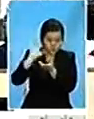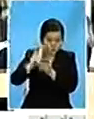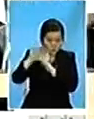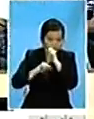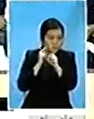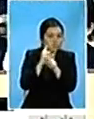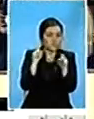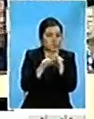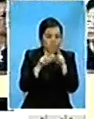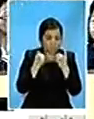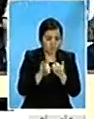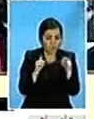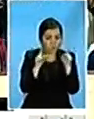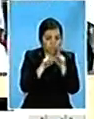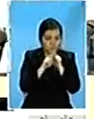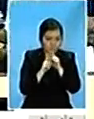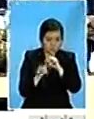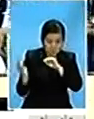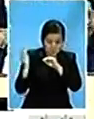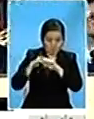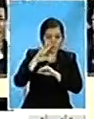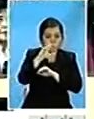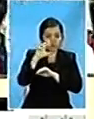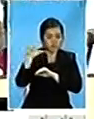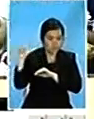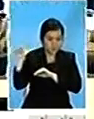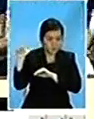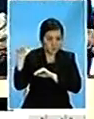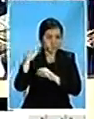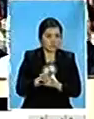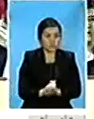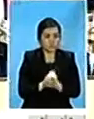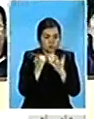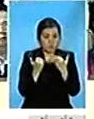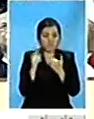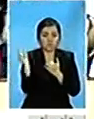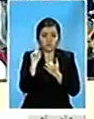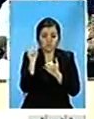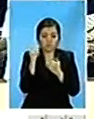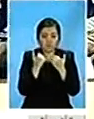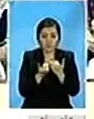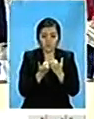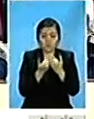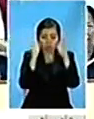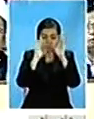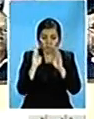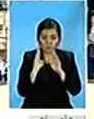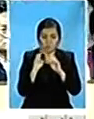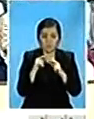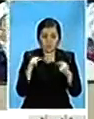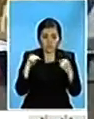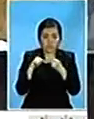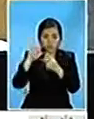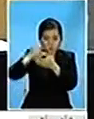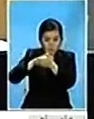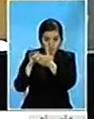ได้รับงบประมาณอีก500ล้านบาทขออนุญาตเรียนว่าไม่ได้เป็นการถ่วงหลักการที่ดีมีประโย